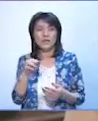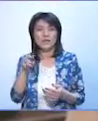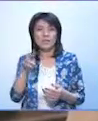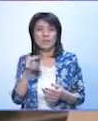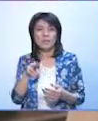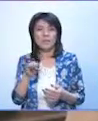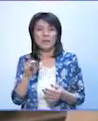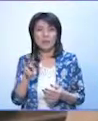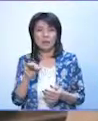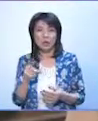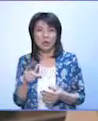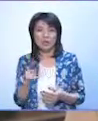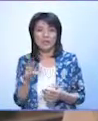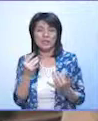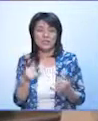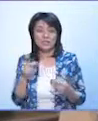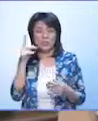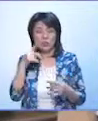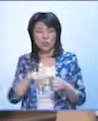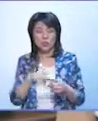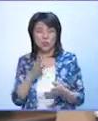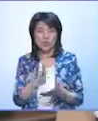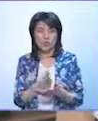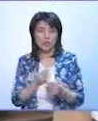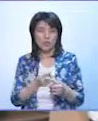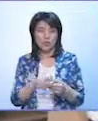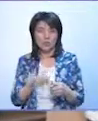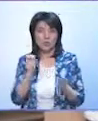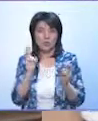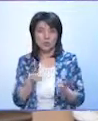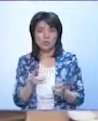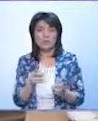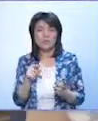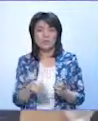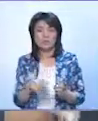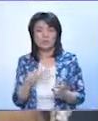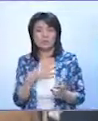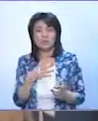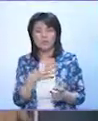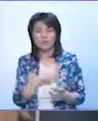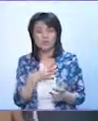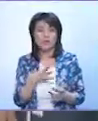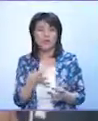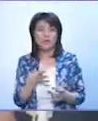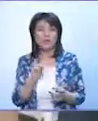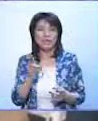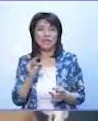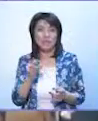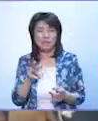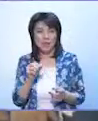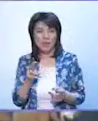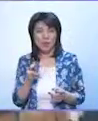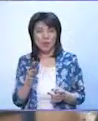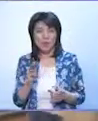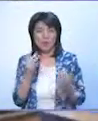подключены все тысячи других устройств, которые находились непосредственно в самом эпицентре взрыва. Здесь была налажена прямая связь с Кремлем.